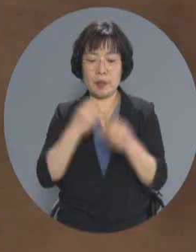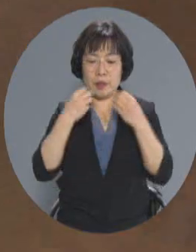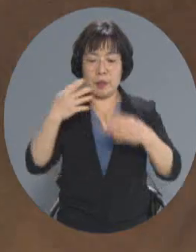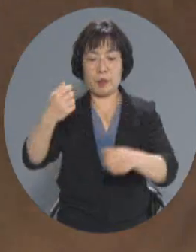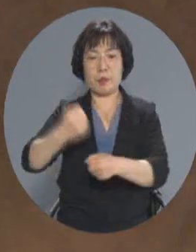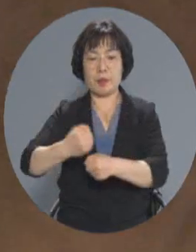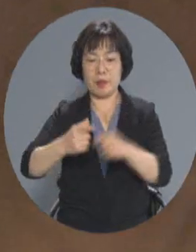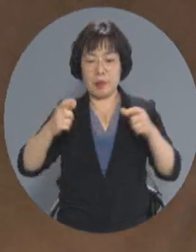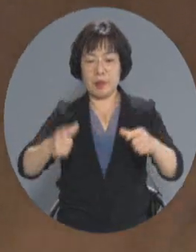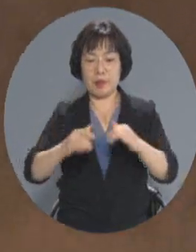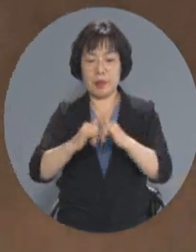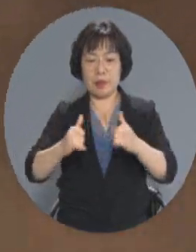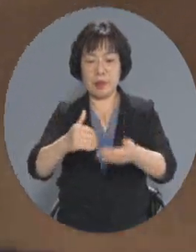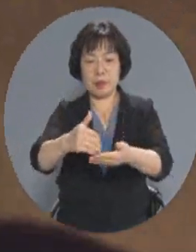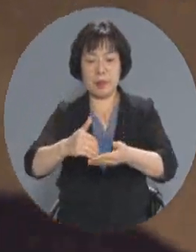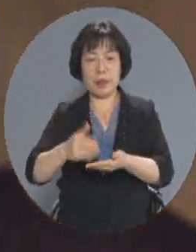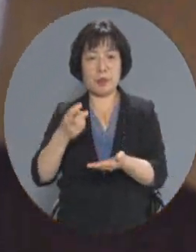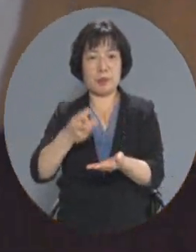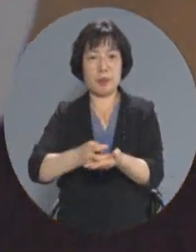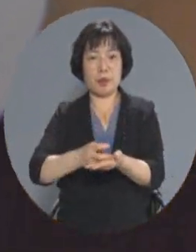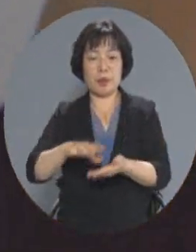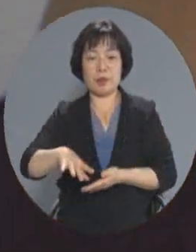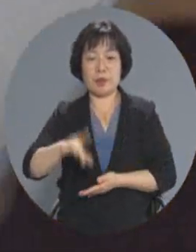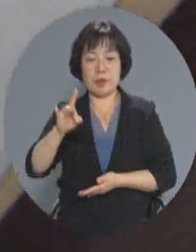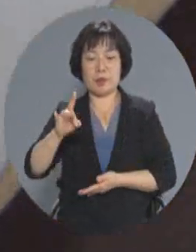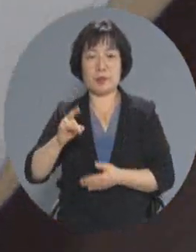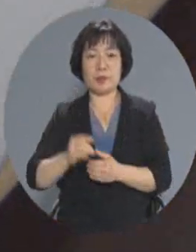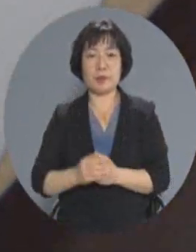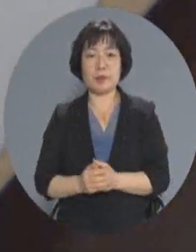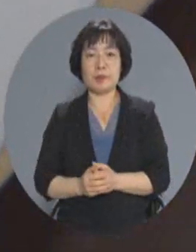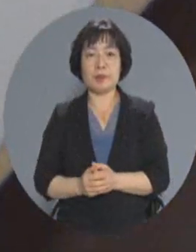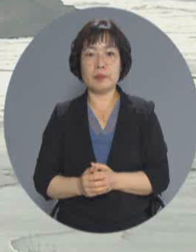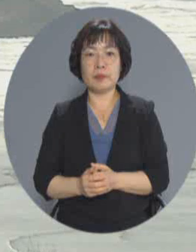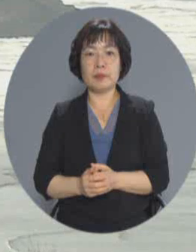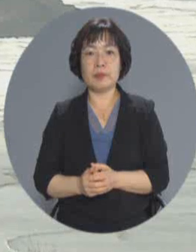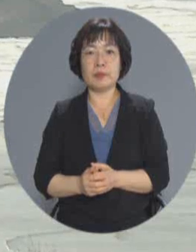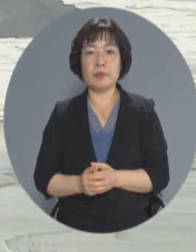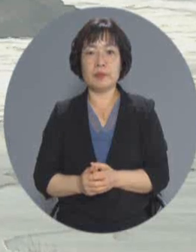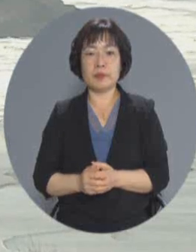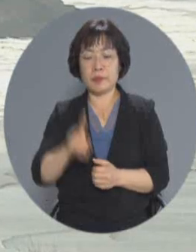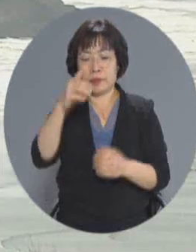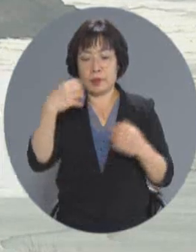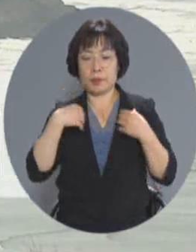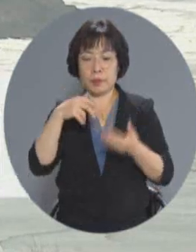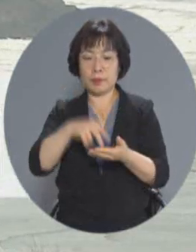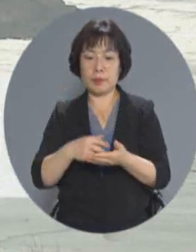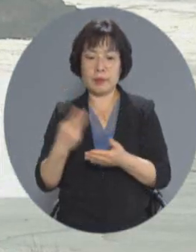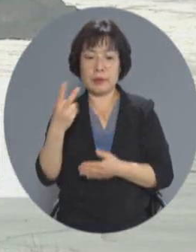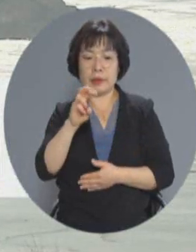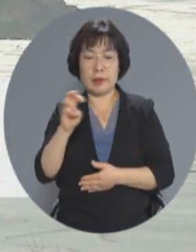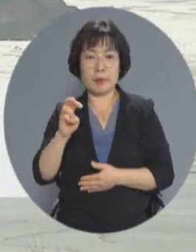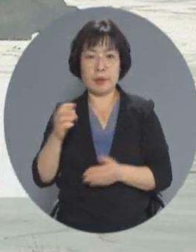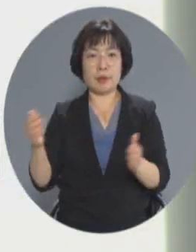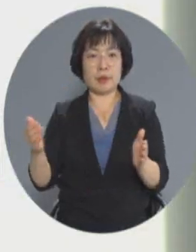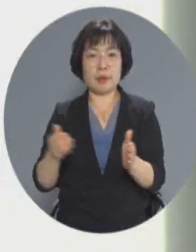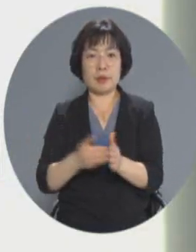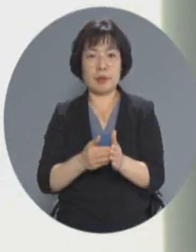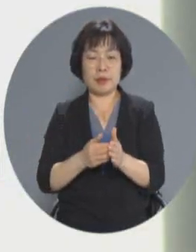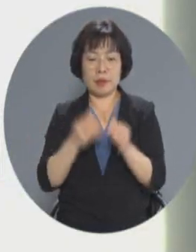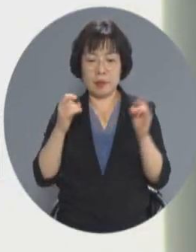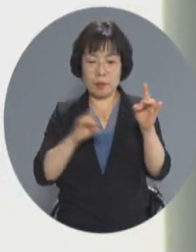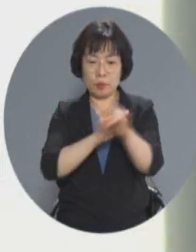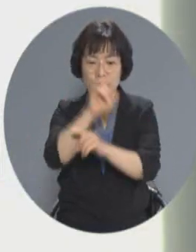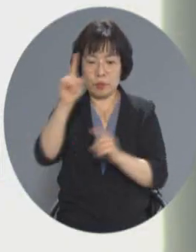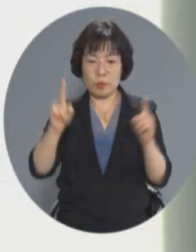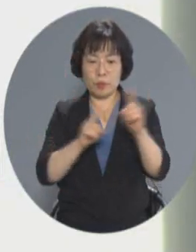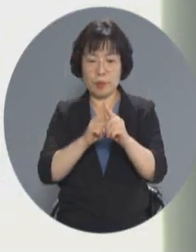만들어진 주민조례 발안 제도의 첫 사례로 주목받고 있습니다. 정부는 오는 2030년까지